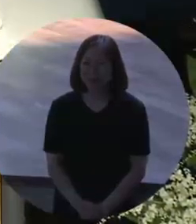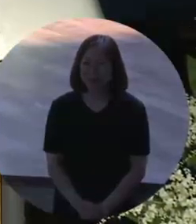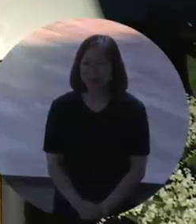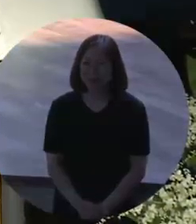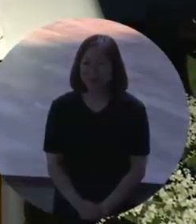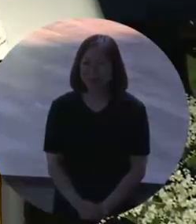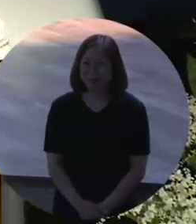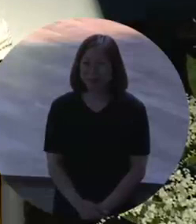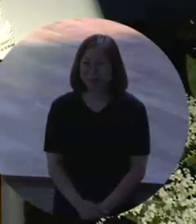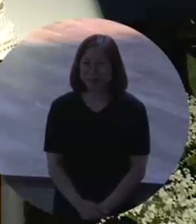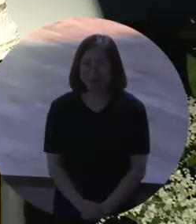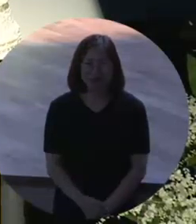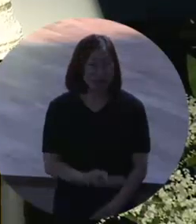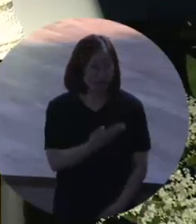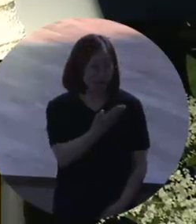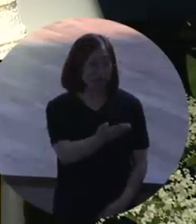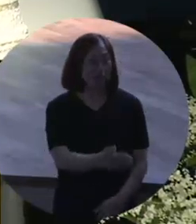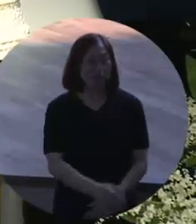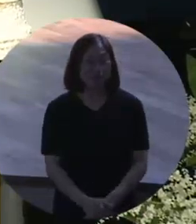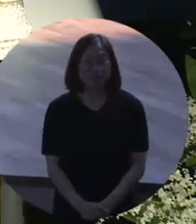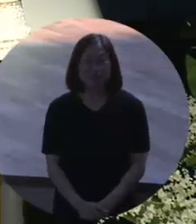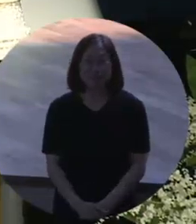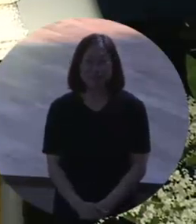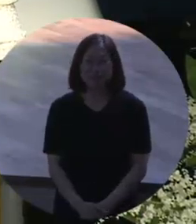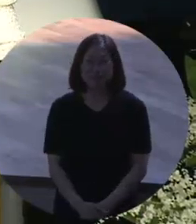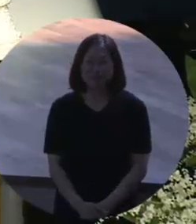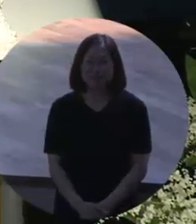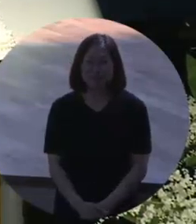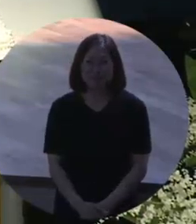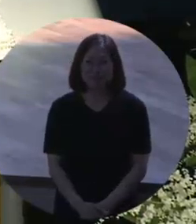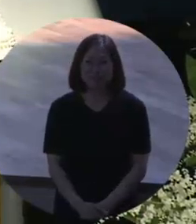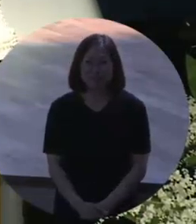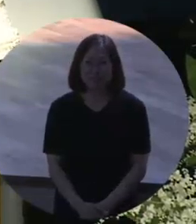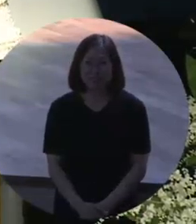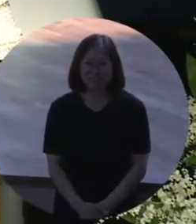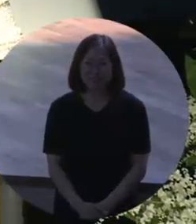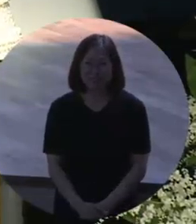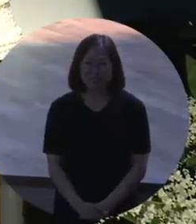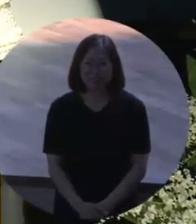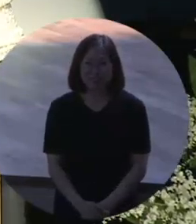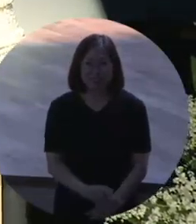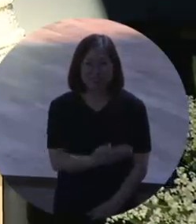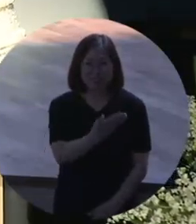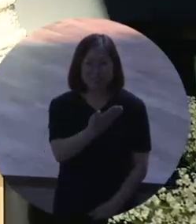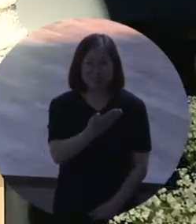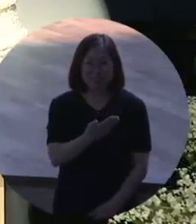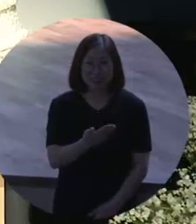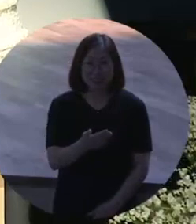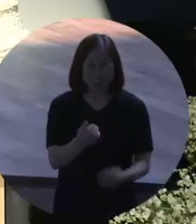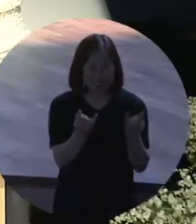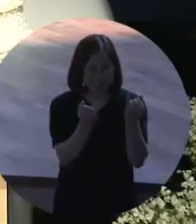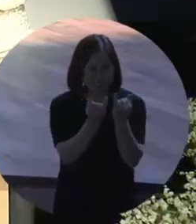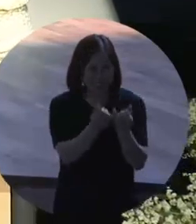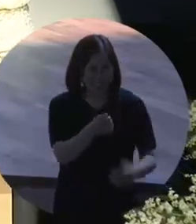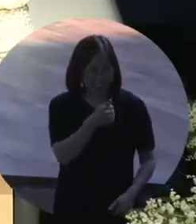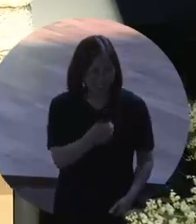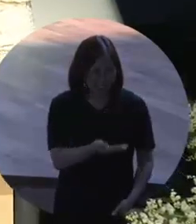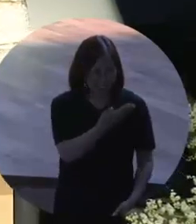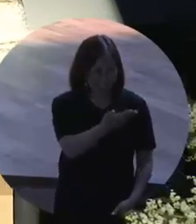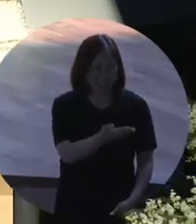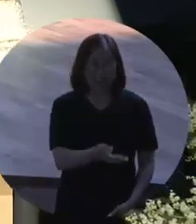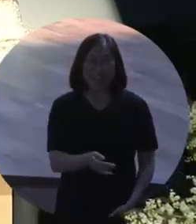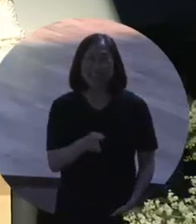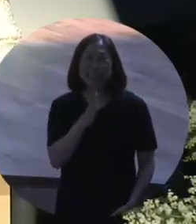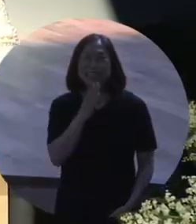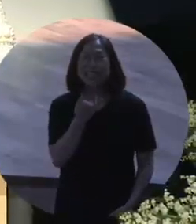저 대리님. 네. 저 대리님이 소개팅 하나 안 하실래요? 소개팅? 진짜 괜찮은 사람 하나